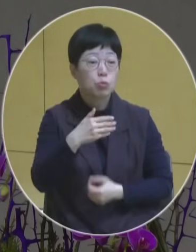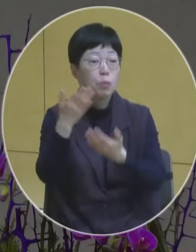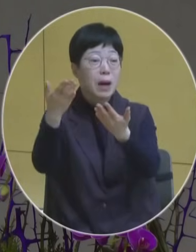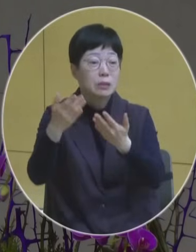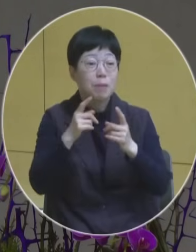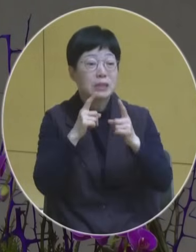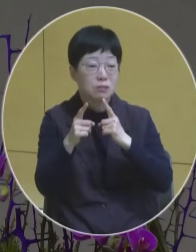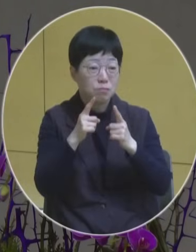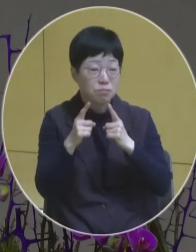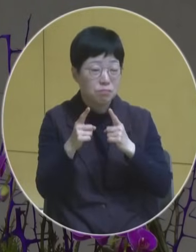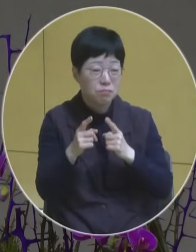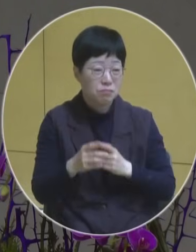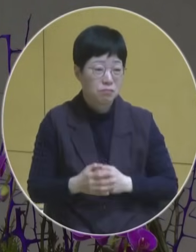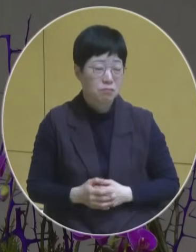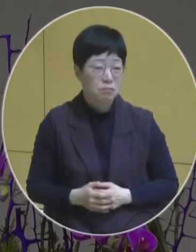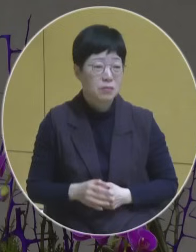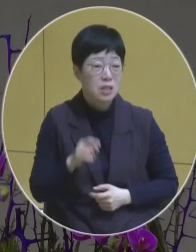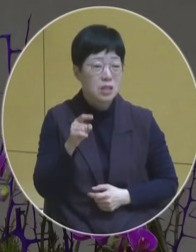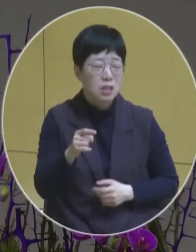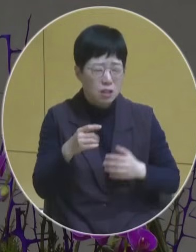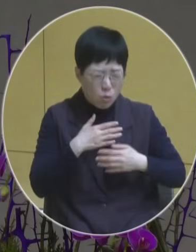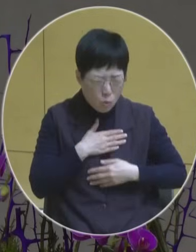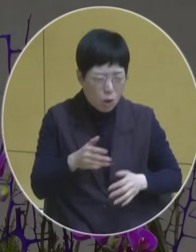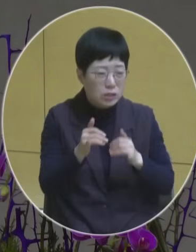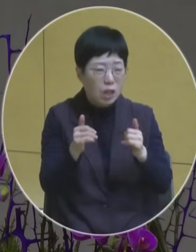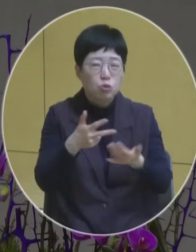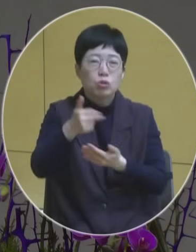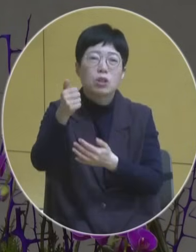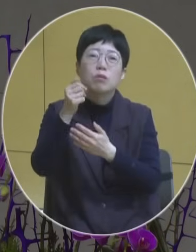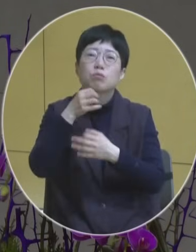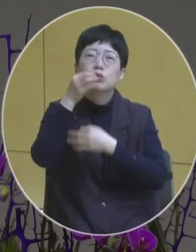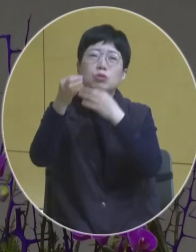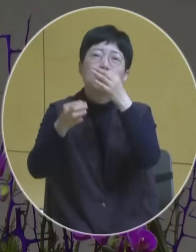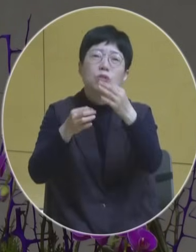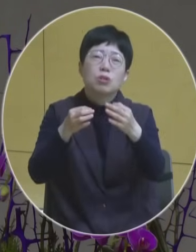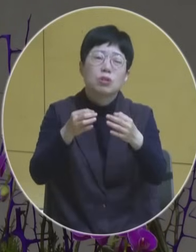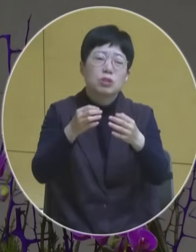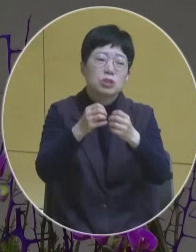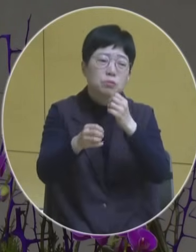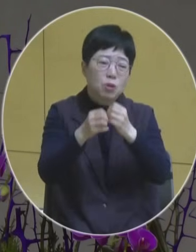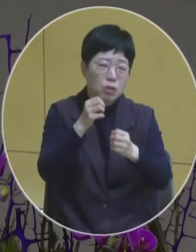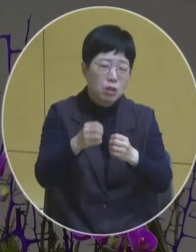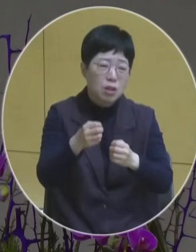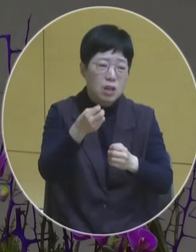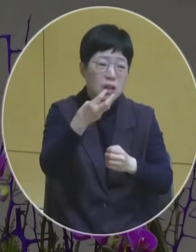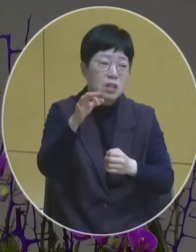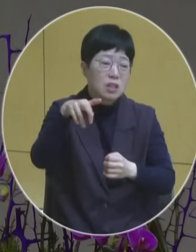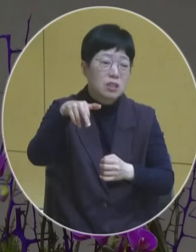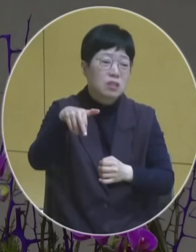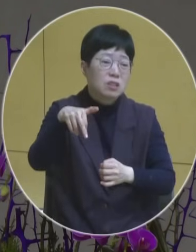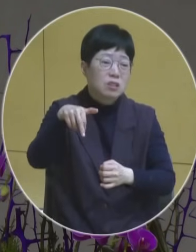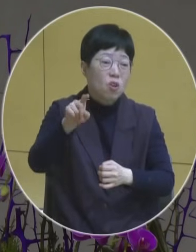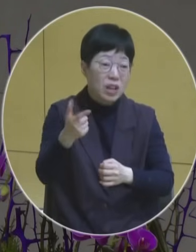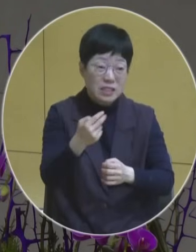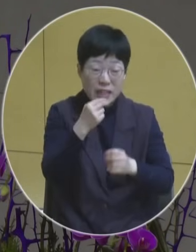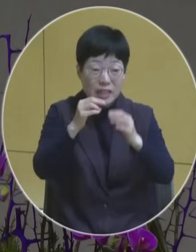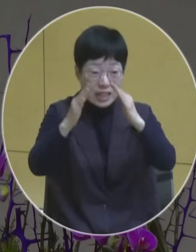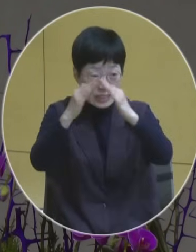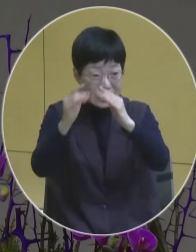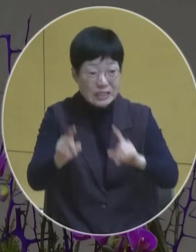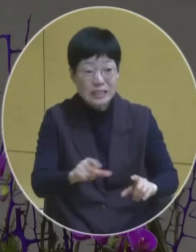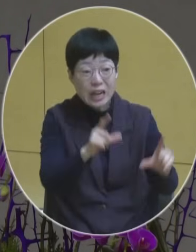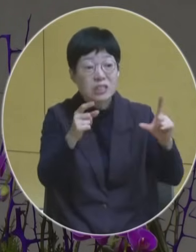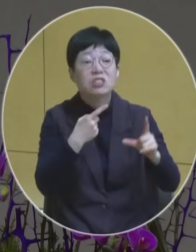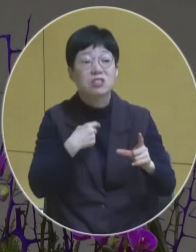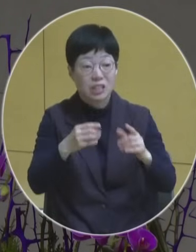말씀, 이 공고한 자가 죽게 부르짖으니. 시편의 저 뭡니까 링컨의 생가에 가면 이